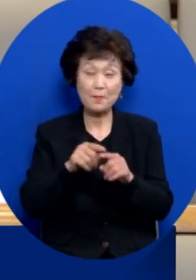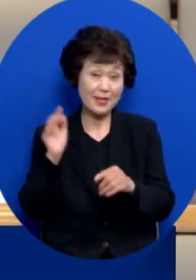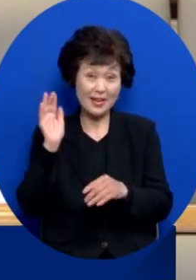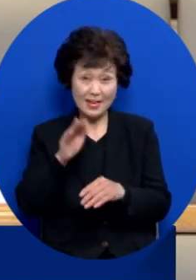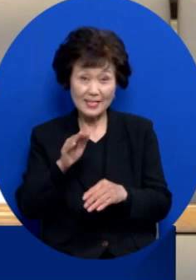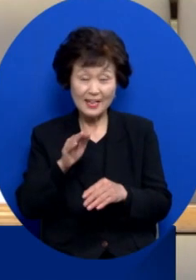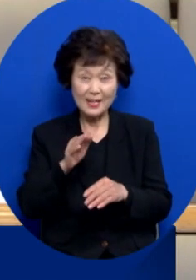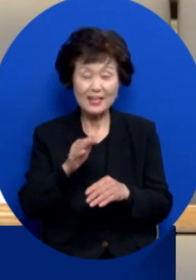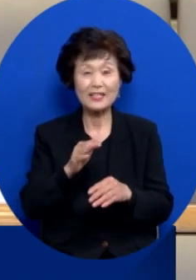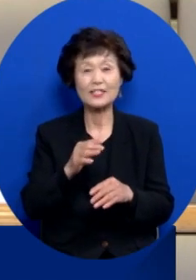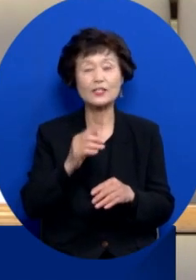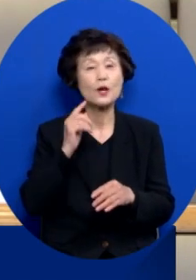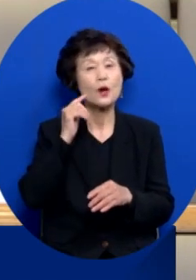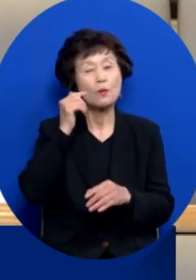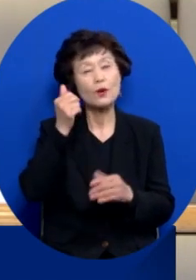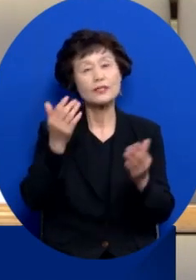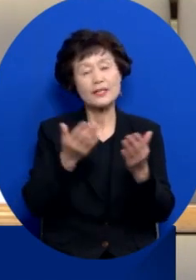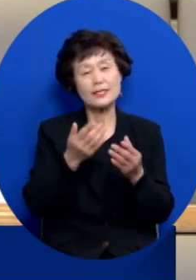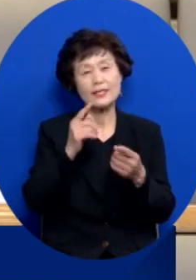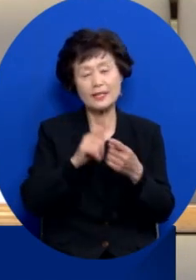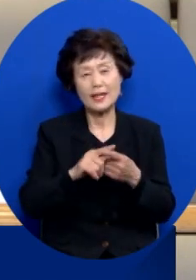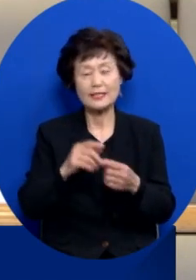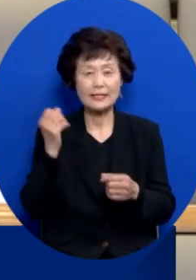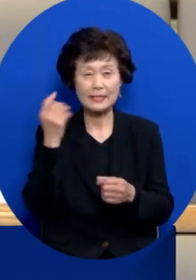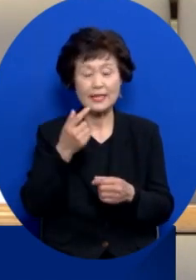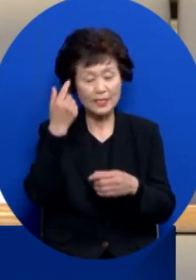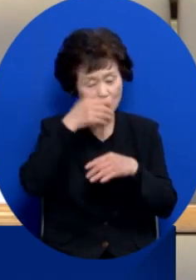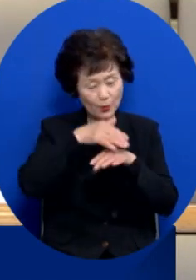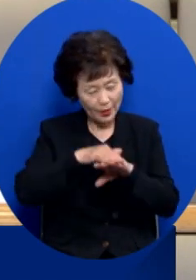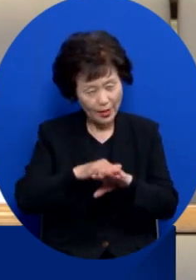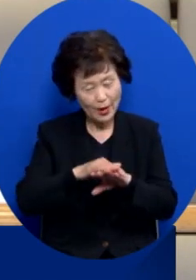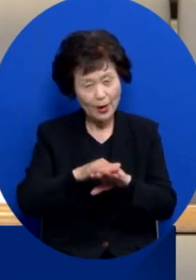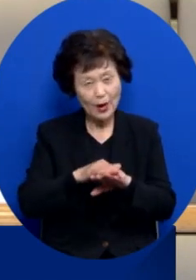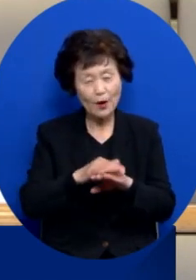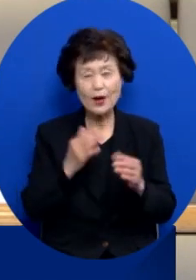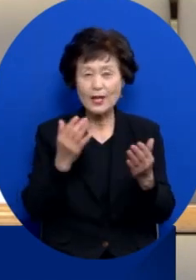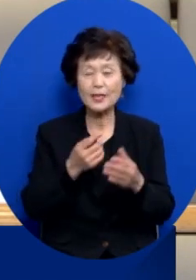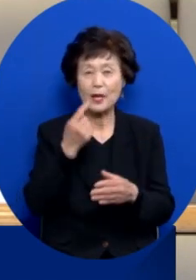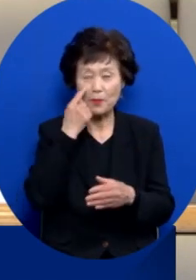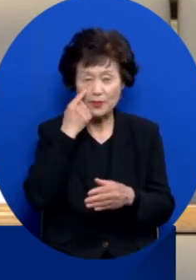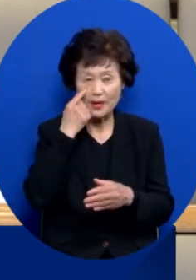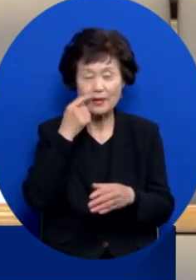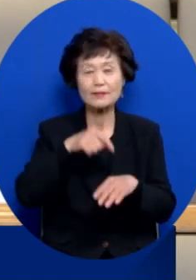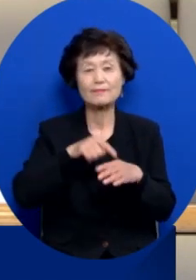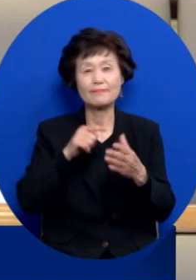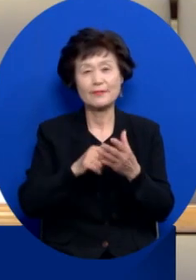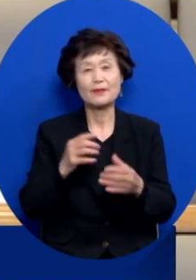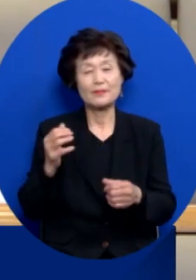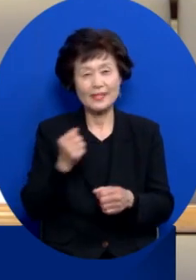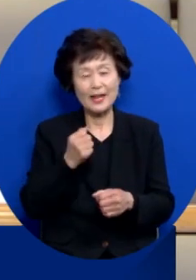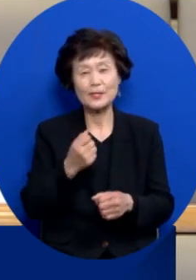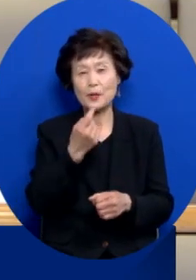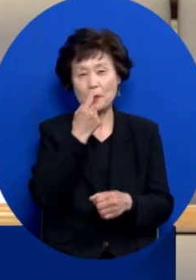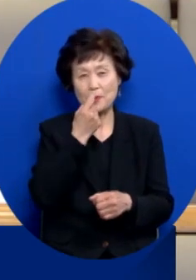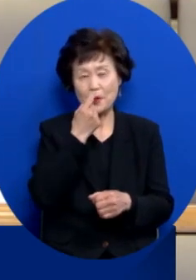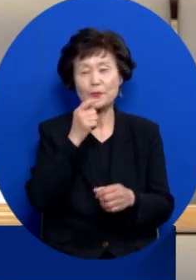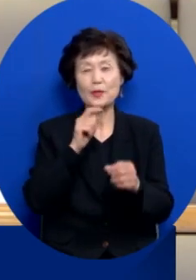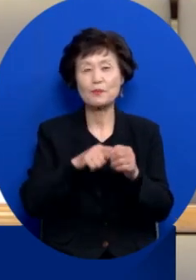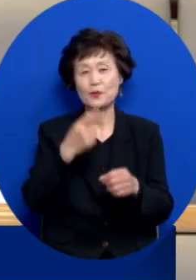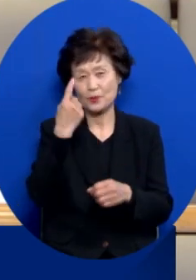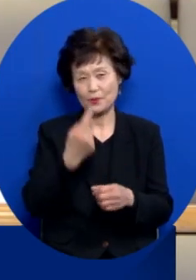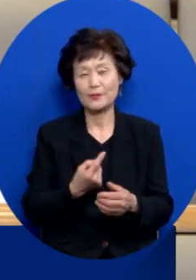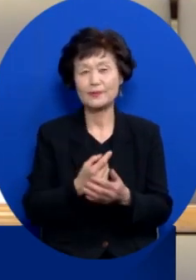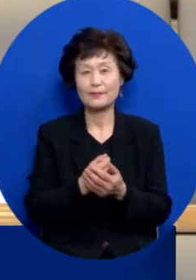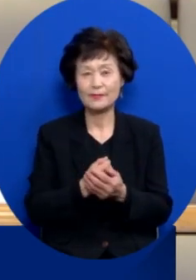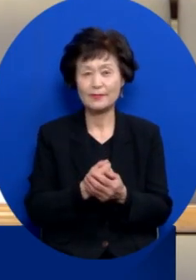가서 목회에 대해서 다시 한번 잘 계획하고 세워보자 하는 마음으로 또다시 배우려고 왔습니다.